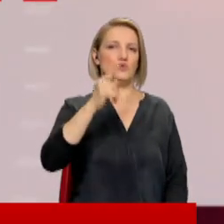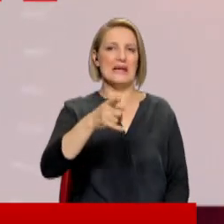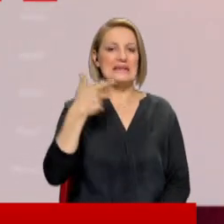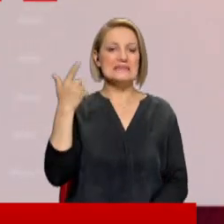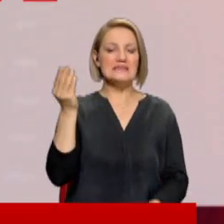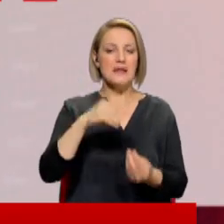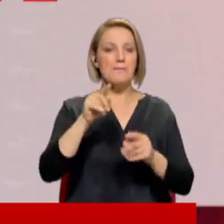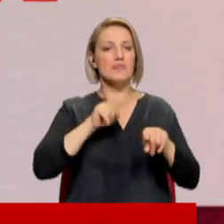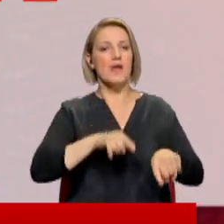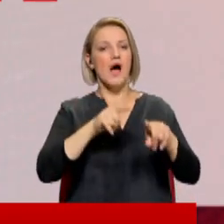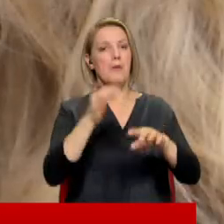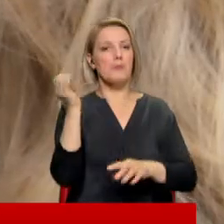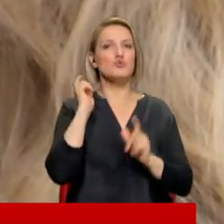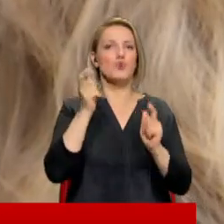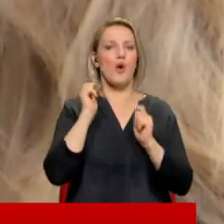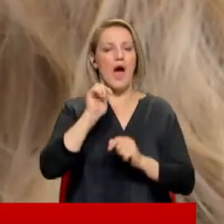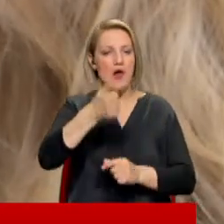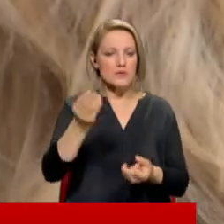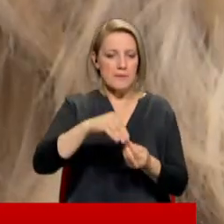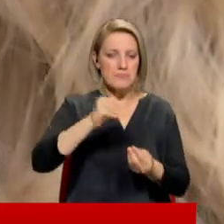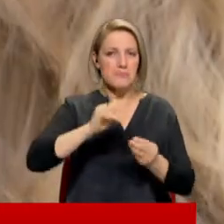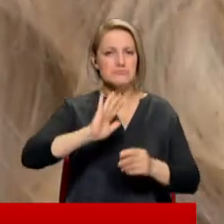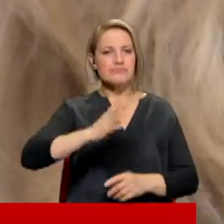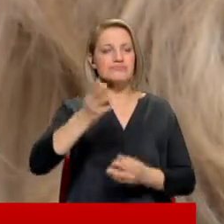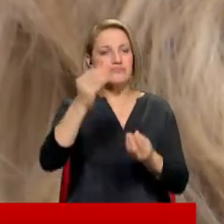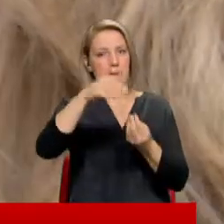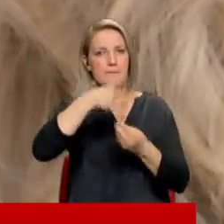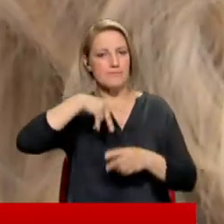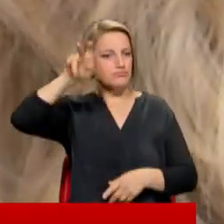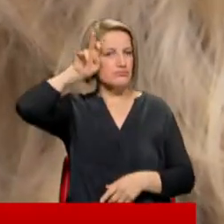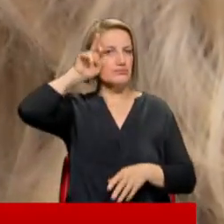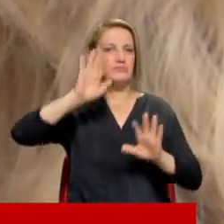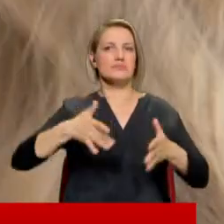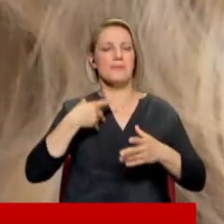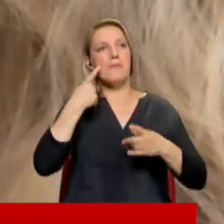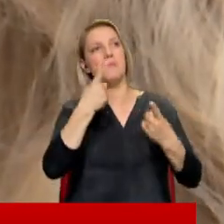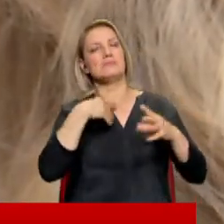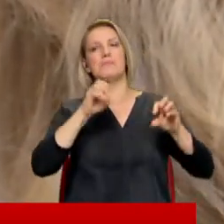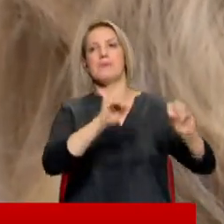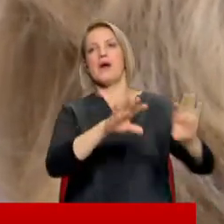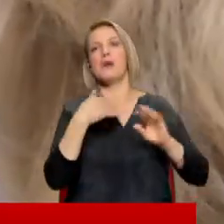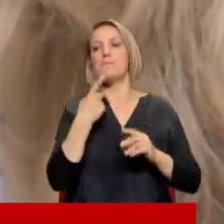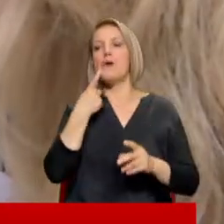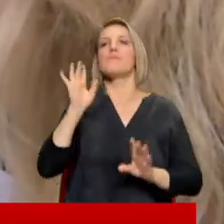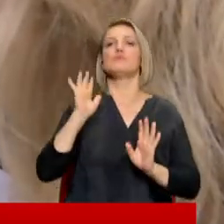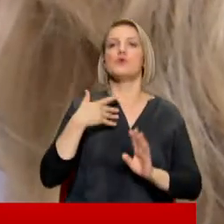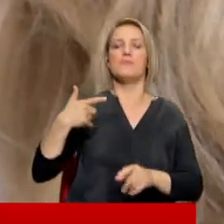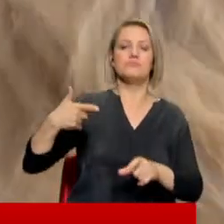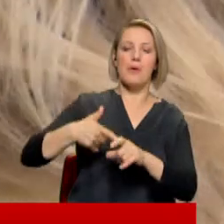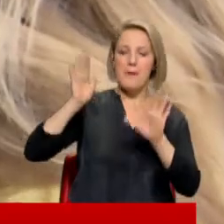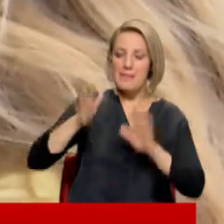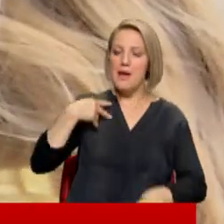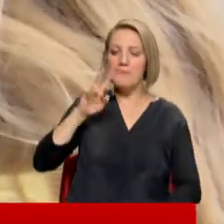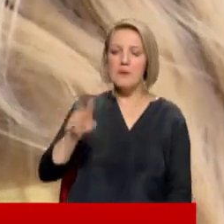Zamları takip edemiyor artık tüketici. Her gün zam, her gün zam, baktık. Psikolojimiz bozuldu. Bırak. Daha bakmıyoruz. Pumpaya bile